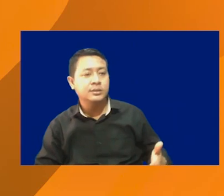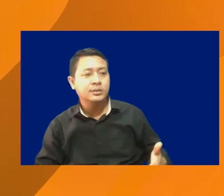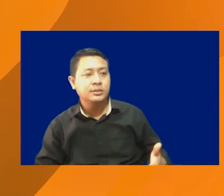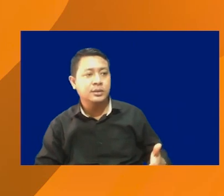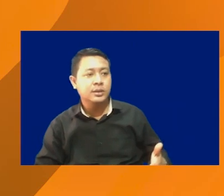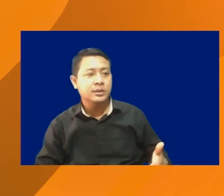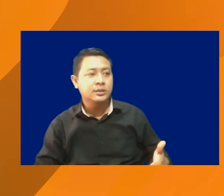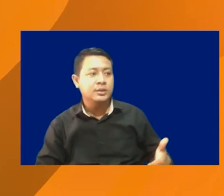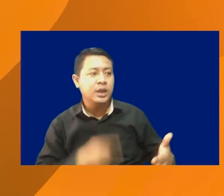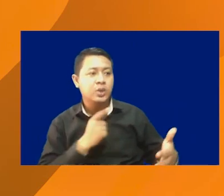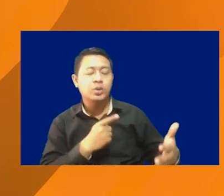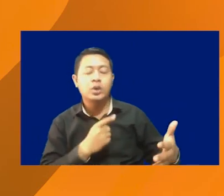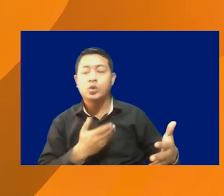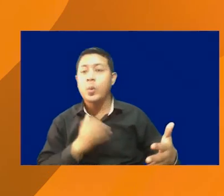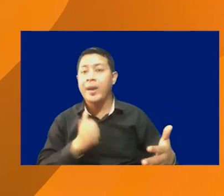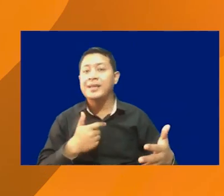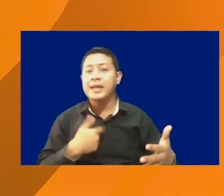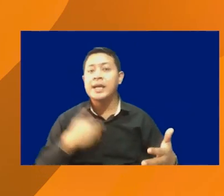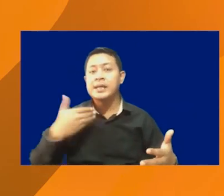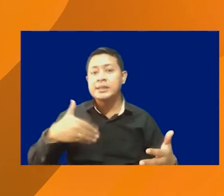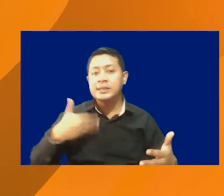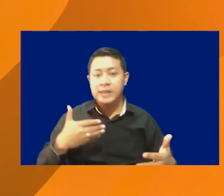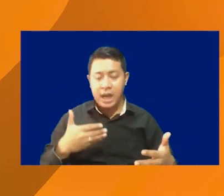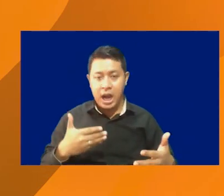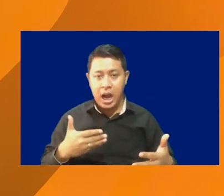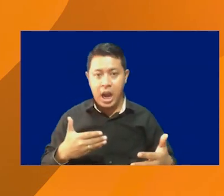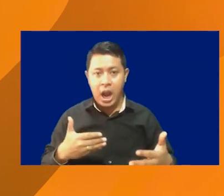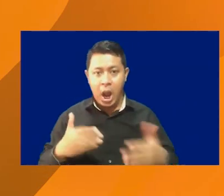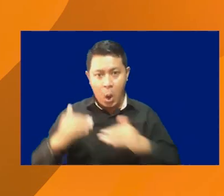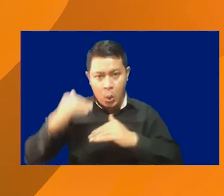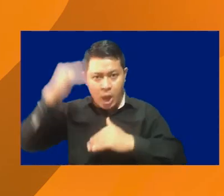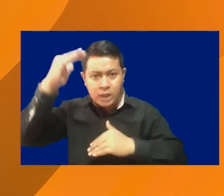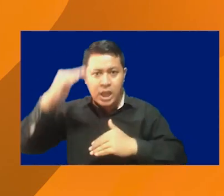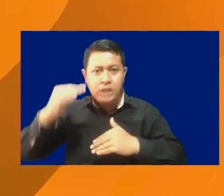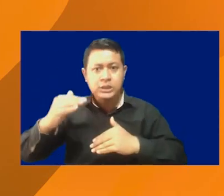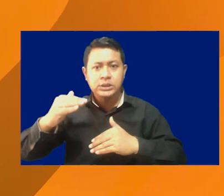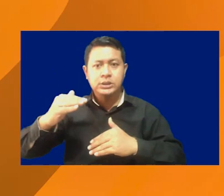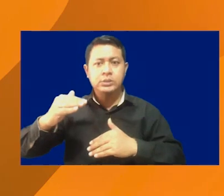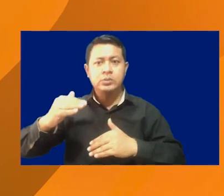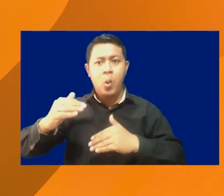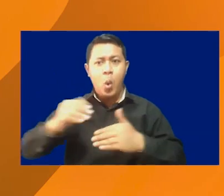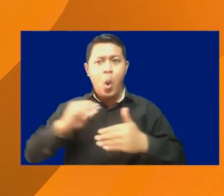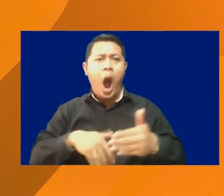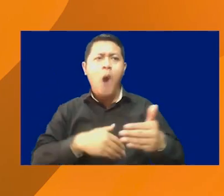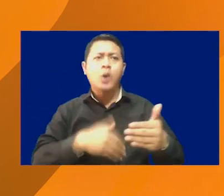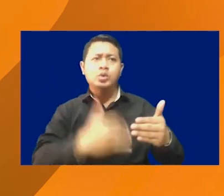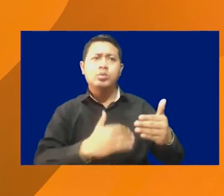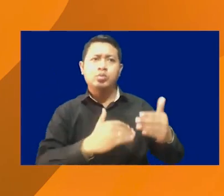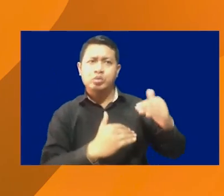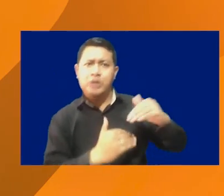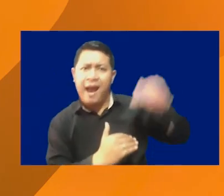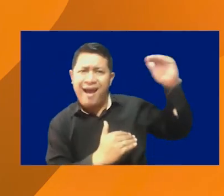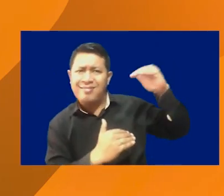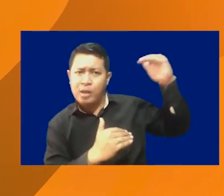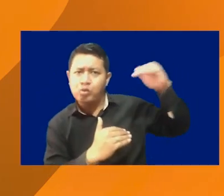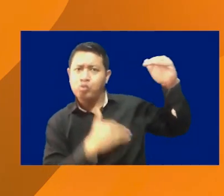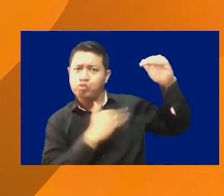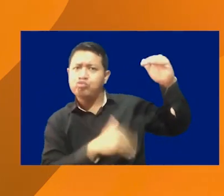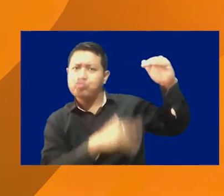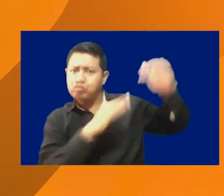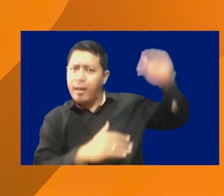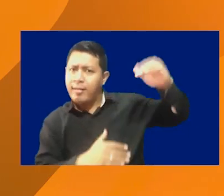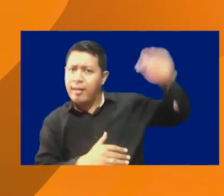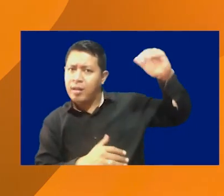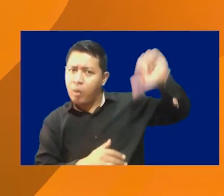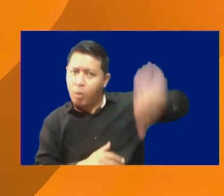suatu tuntutan menurut saya pada saat itu, supaya saya selalu berada di posisi teratas. Karena